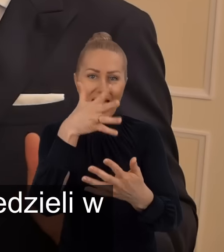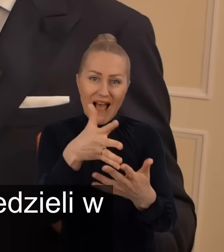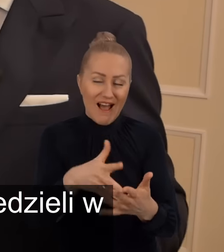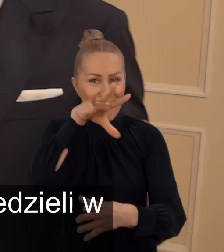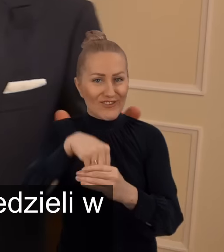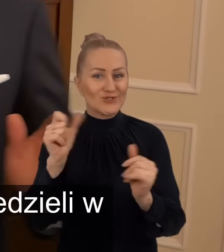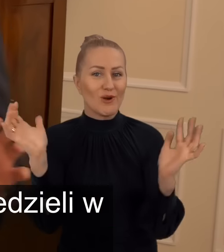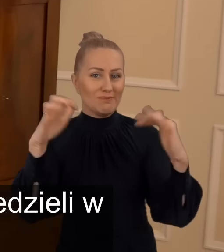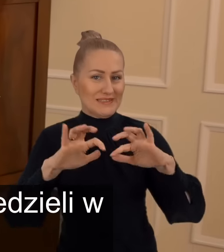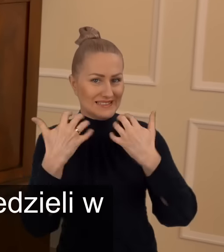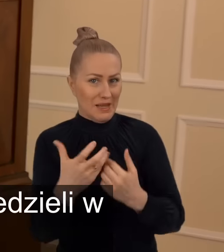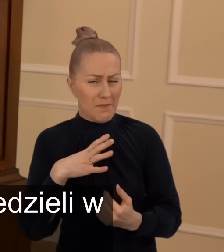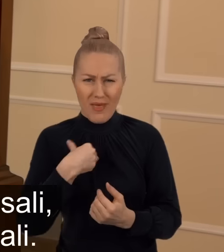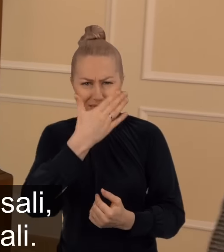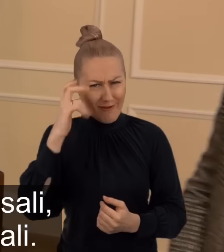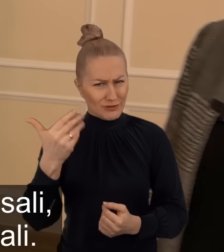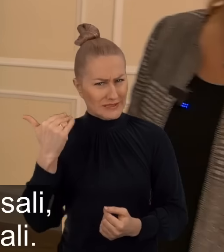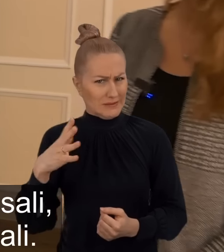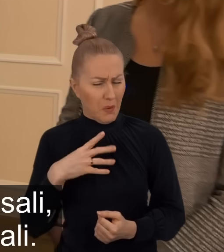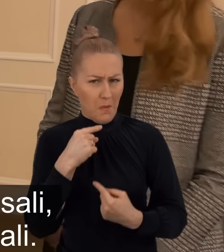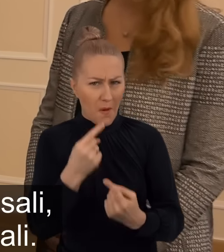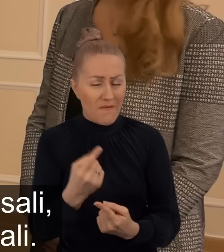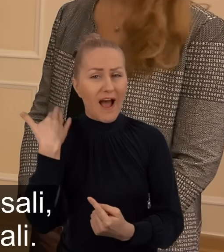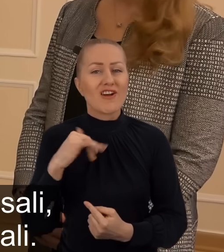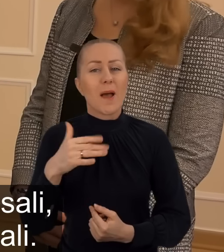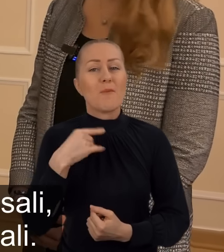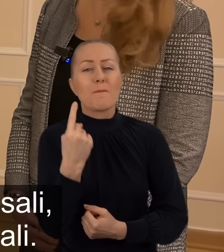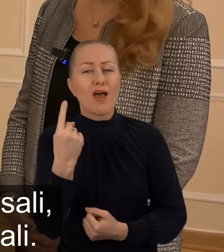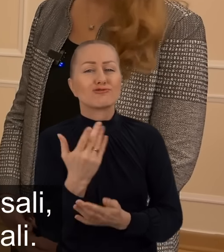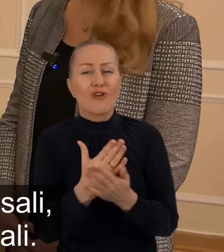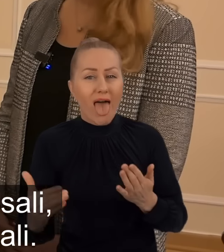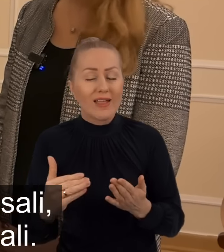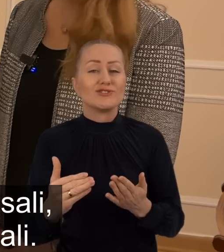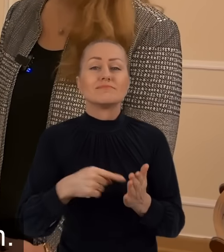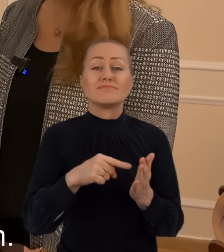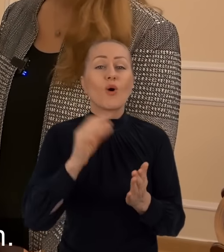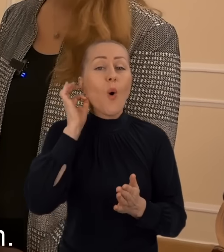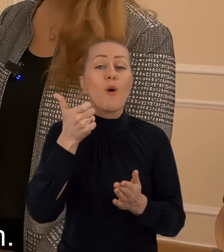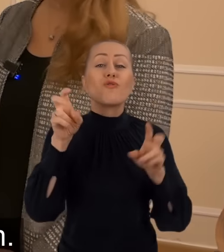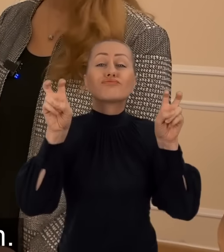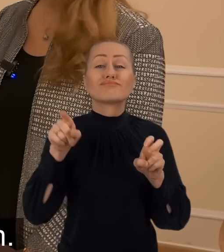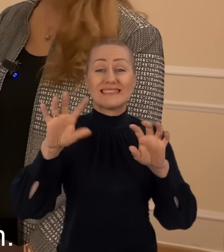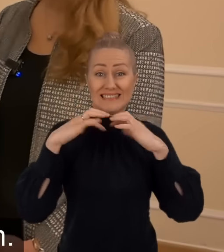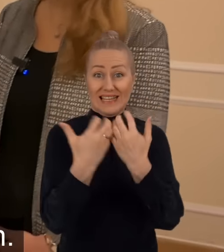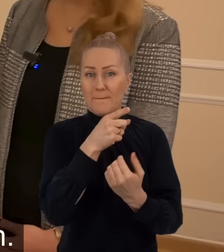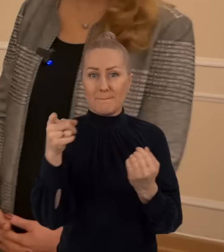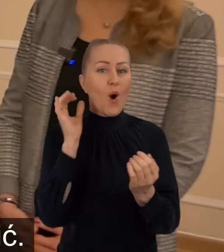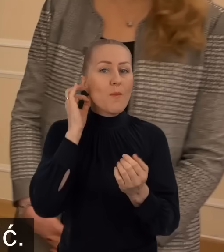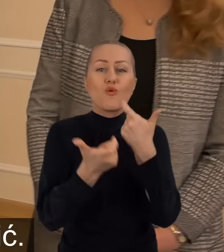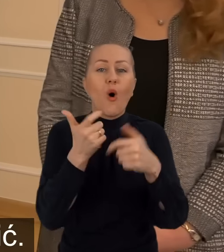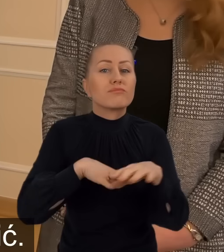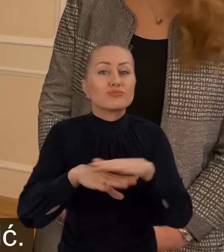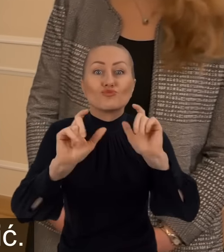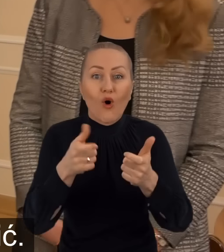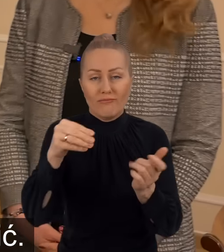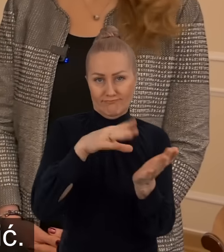w ostatnim podcaście, czy nie, że te panie, które tam siedzą na sali, one spisują emocje sali, tak, okrzyki z sali. Tak. No, teraz